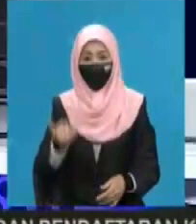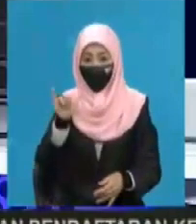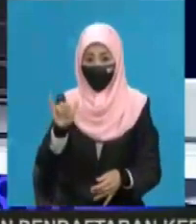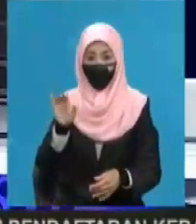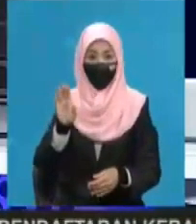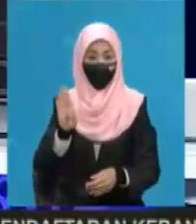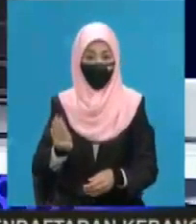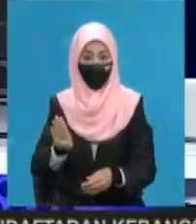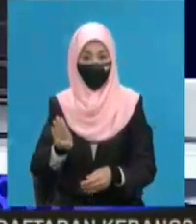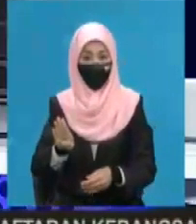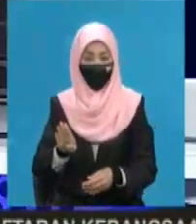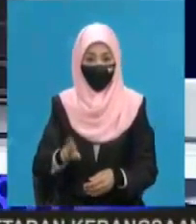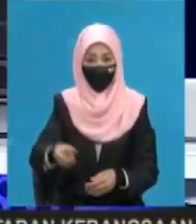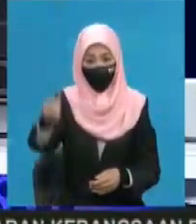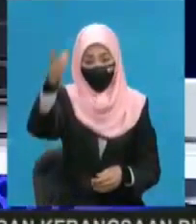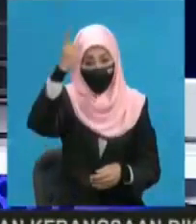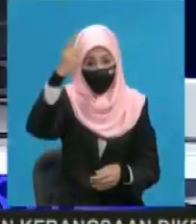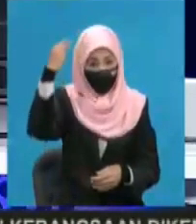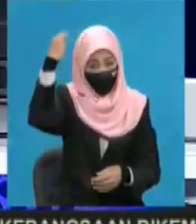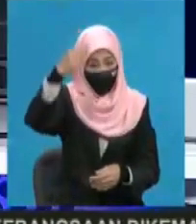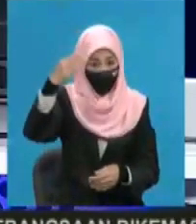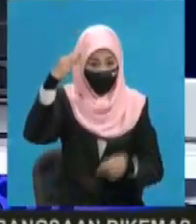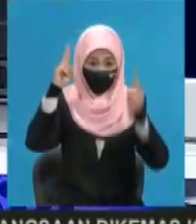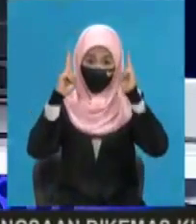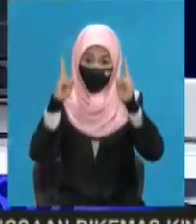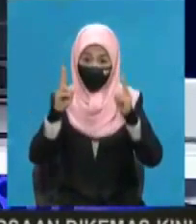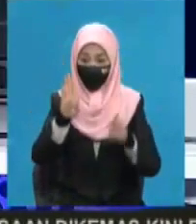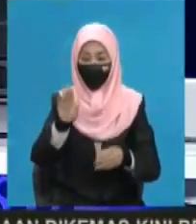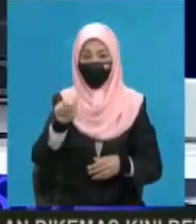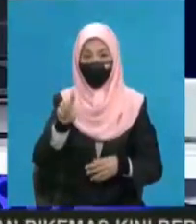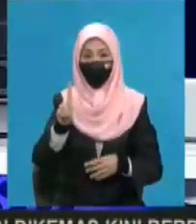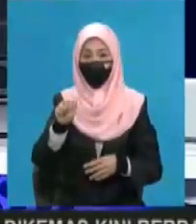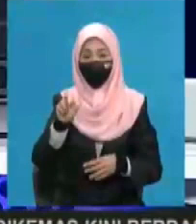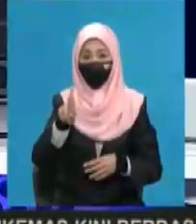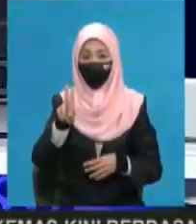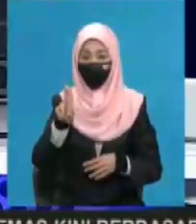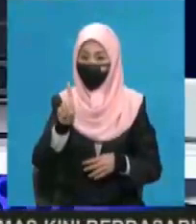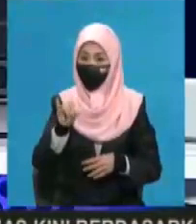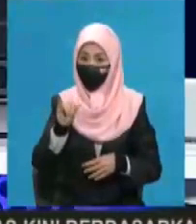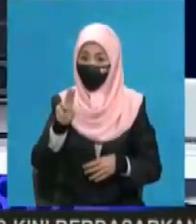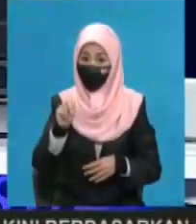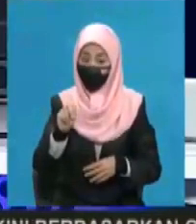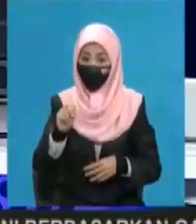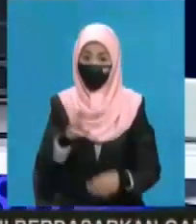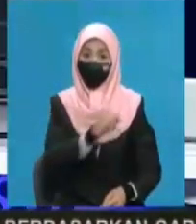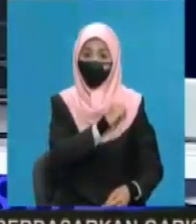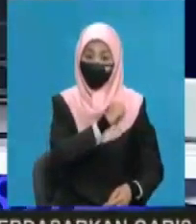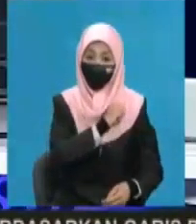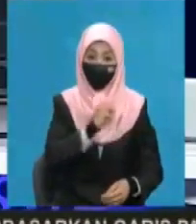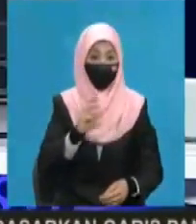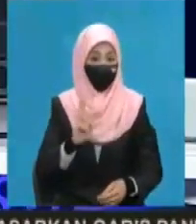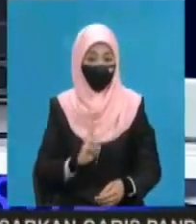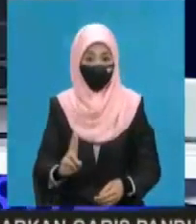pehin udana fatik datuk Paduka Sri khoiruddin band pengarah Dato Paduka aja Bang Osman menteri ha